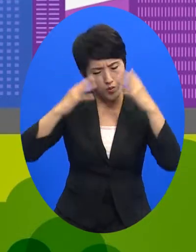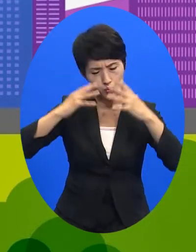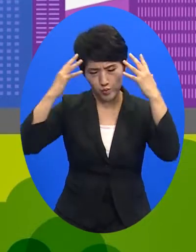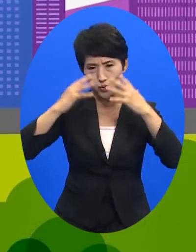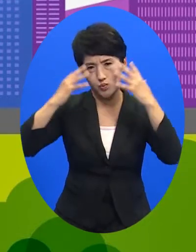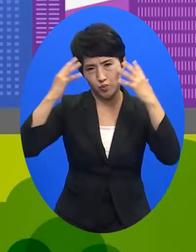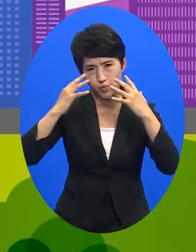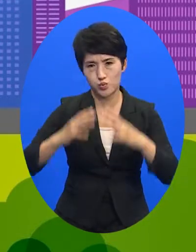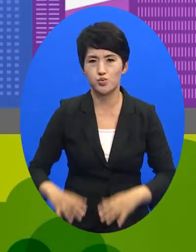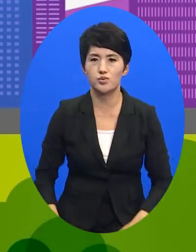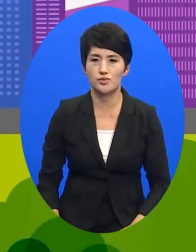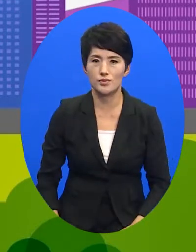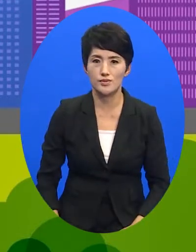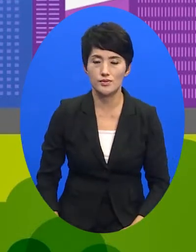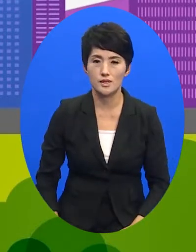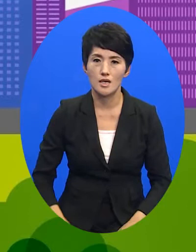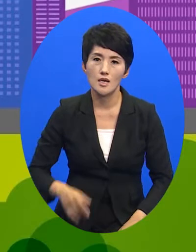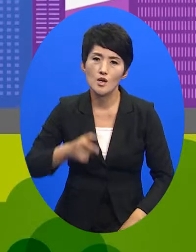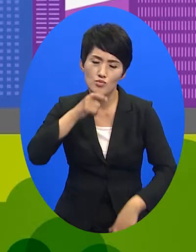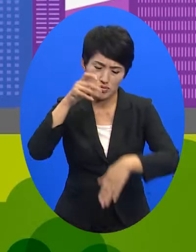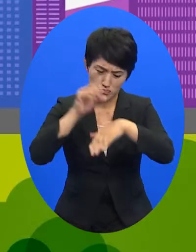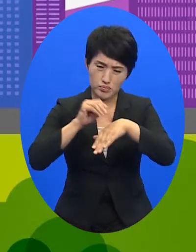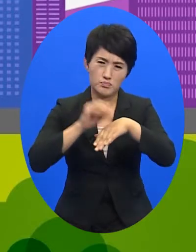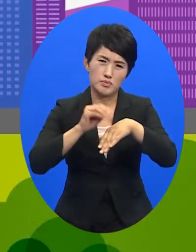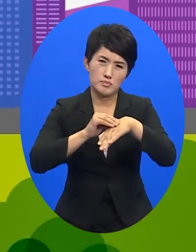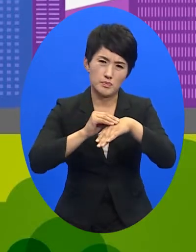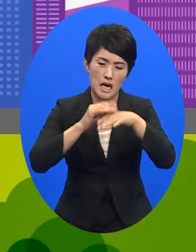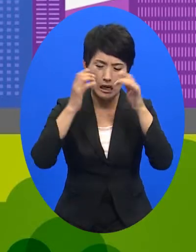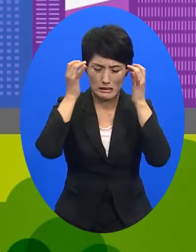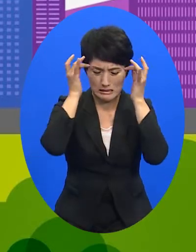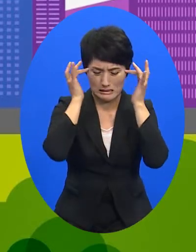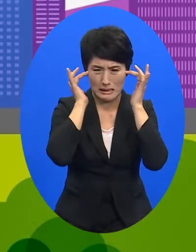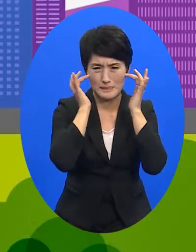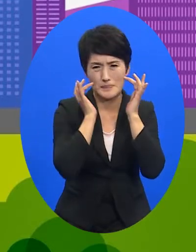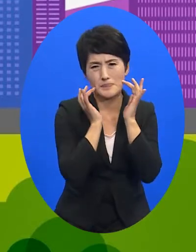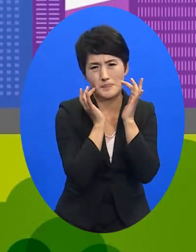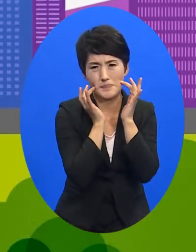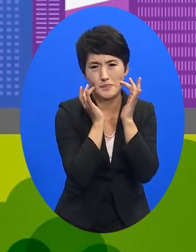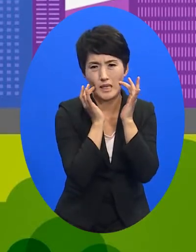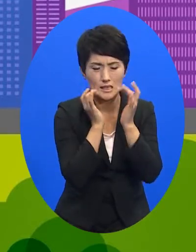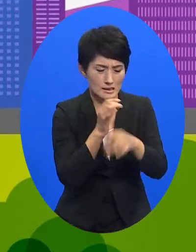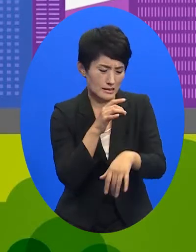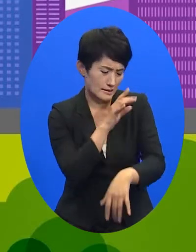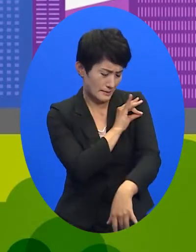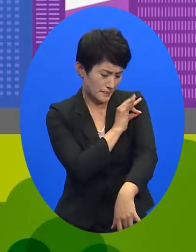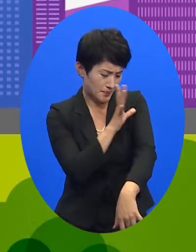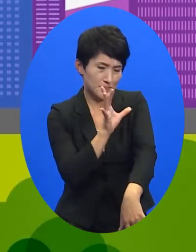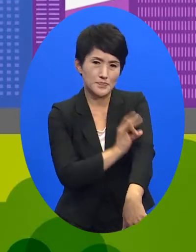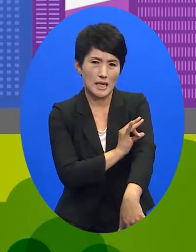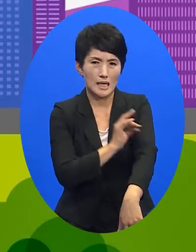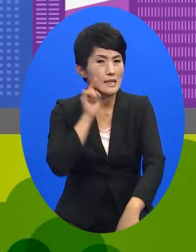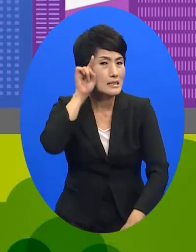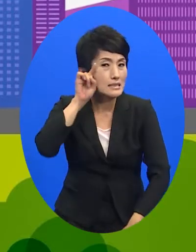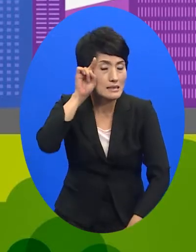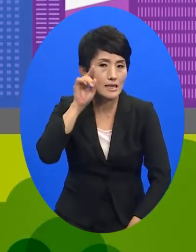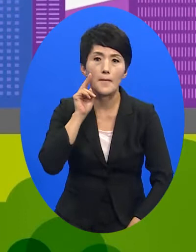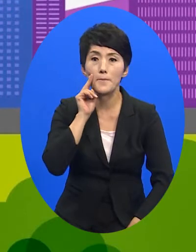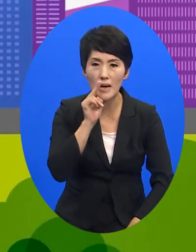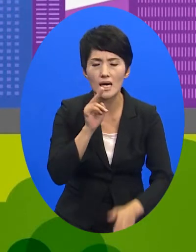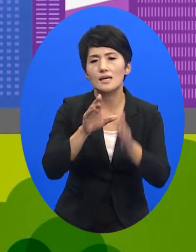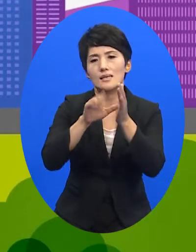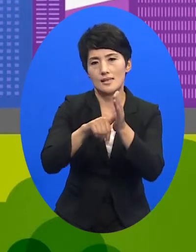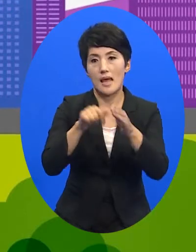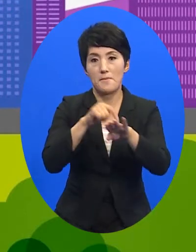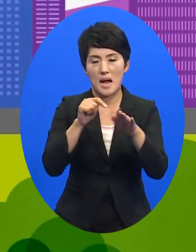이어지고 있는데요. 여기에 습한 공기가 지속적으로 들어오면서 불쾌지수도 높아진 상태입니다. 이럴 때는